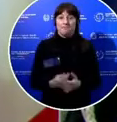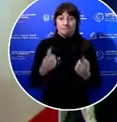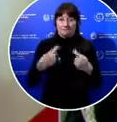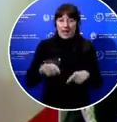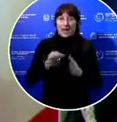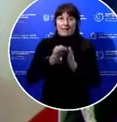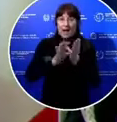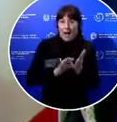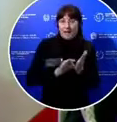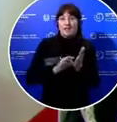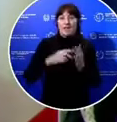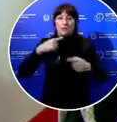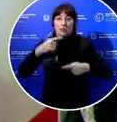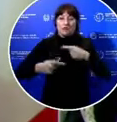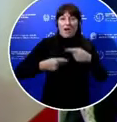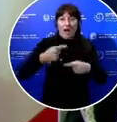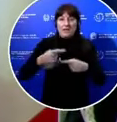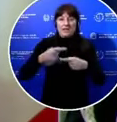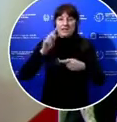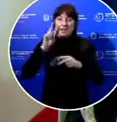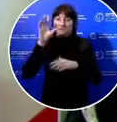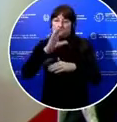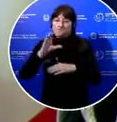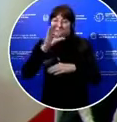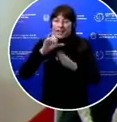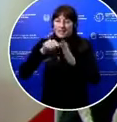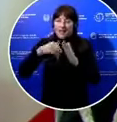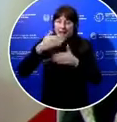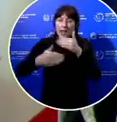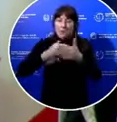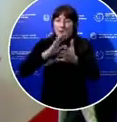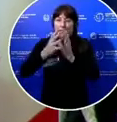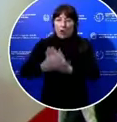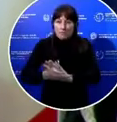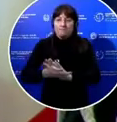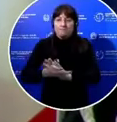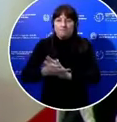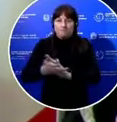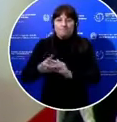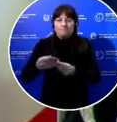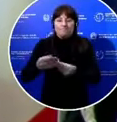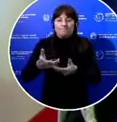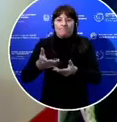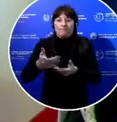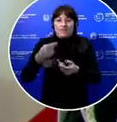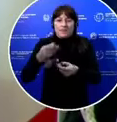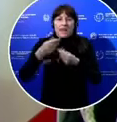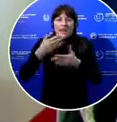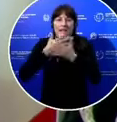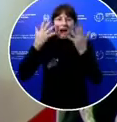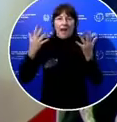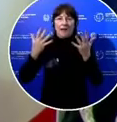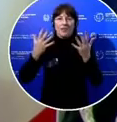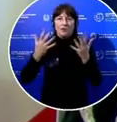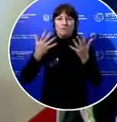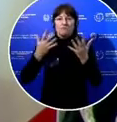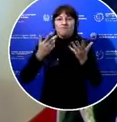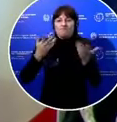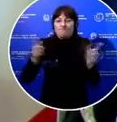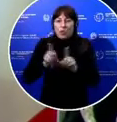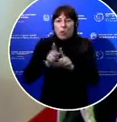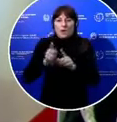processi osservati e riletti nel tempo mostrano spesso che nessuno ha una ricetta valida sempre e